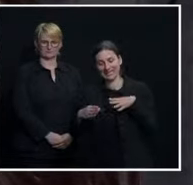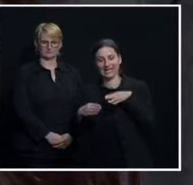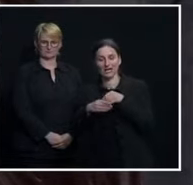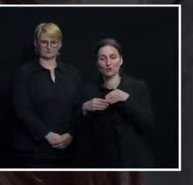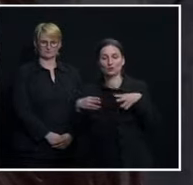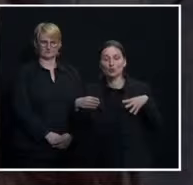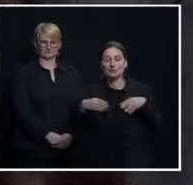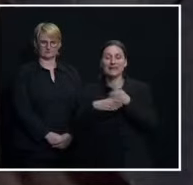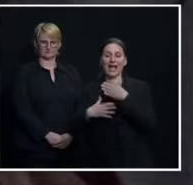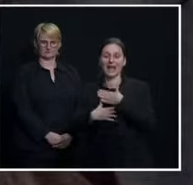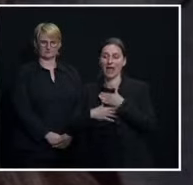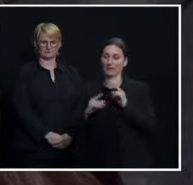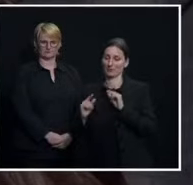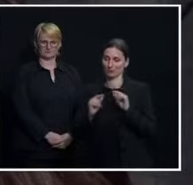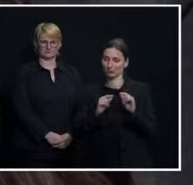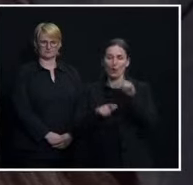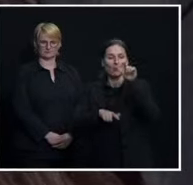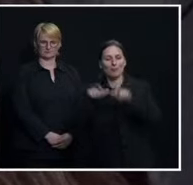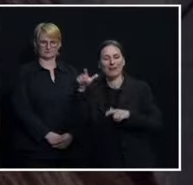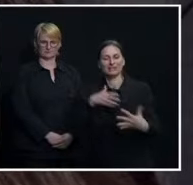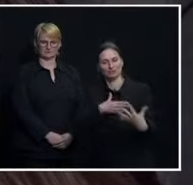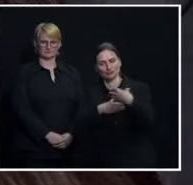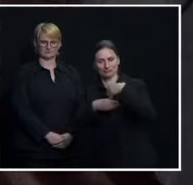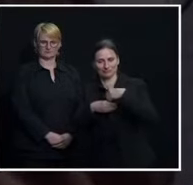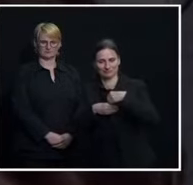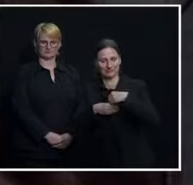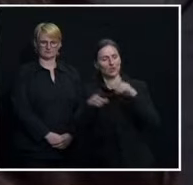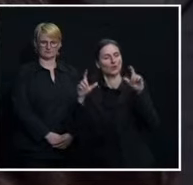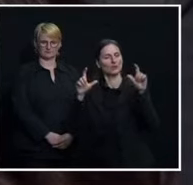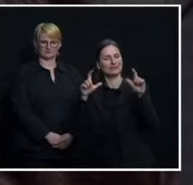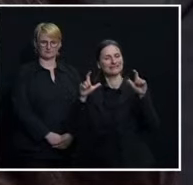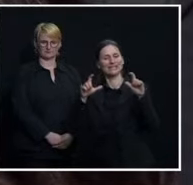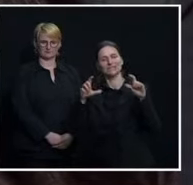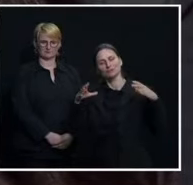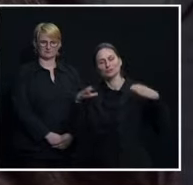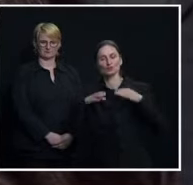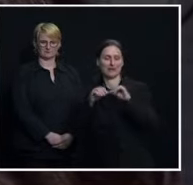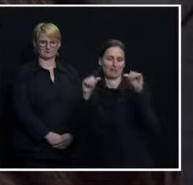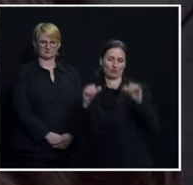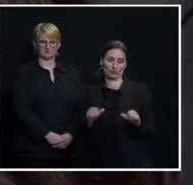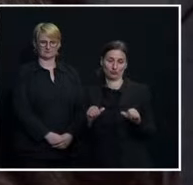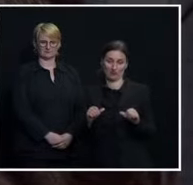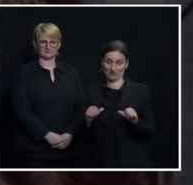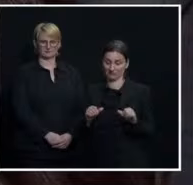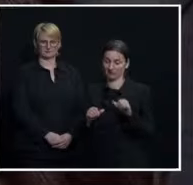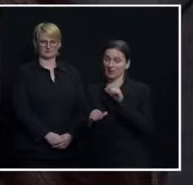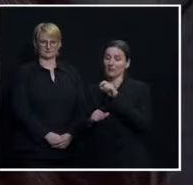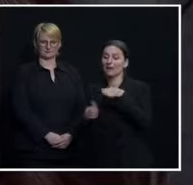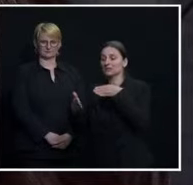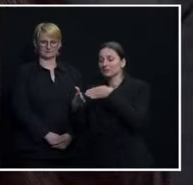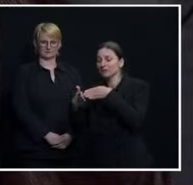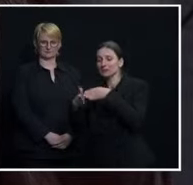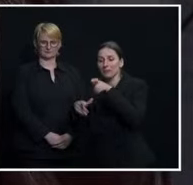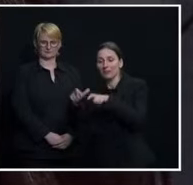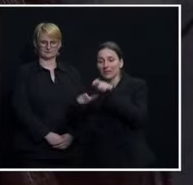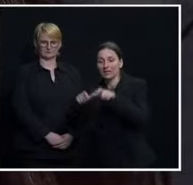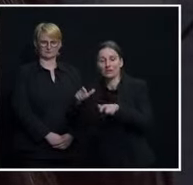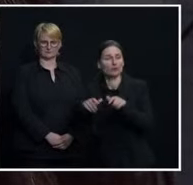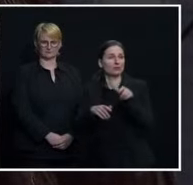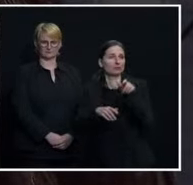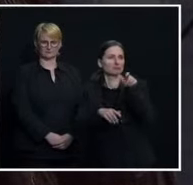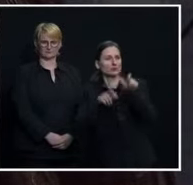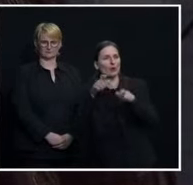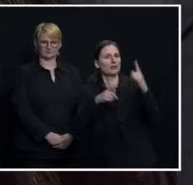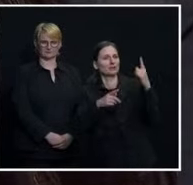heißt genau das, dass sich alle Menschen einbringen können und diese Gesellschaft mitgestalten. Und das gilt für Menschen mit Behinderung, aber auch für Menschen, die neu hierher gezogen sind